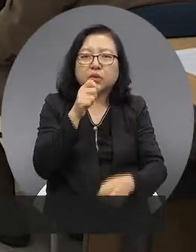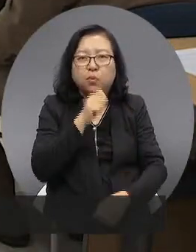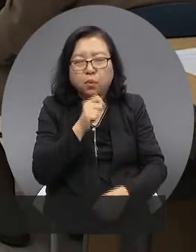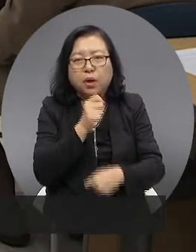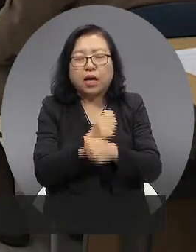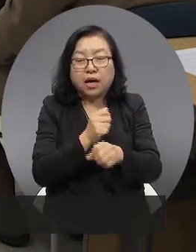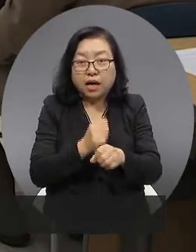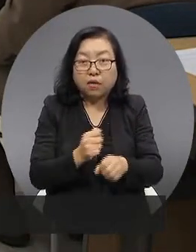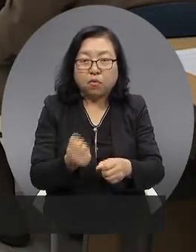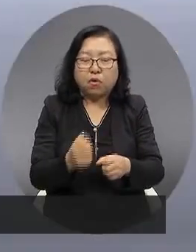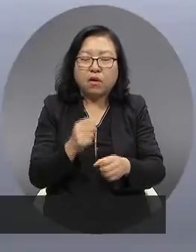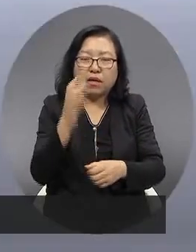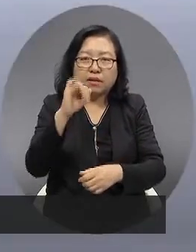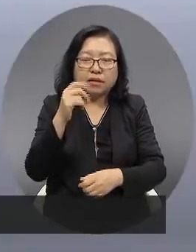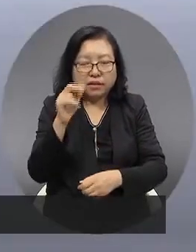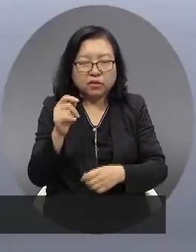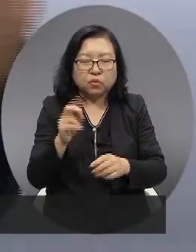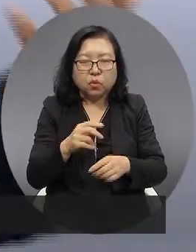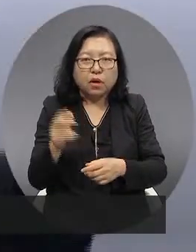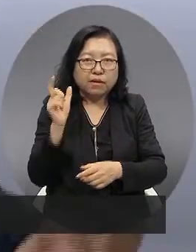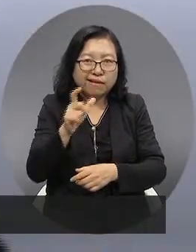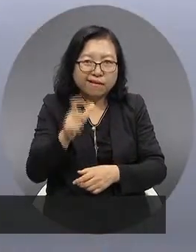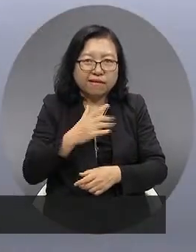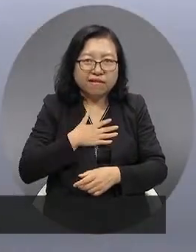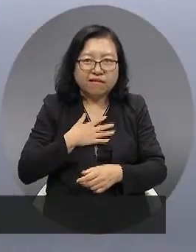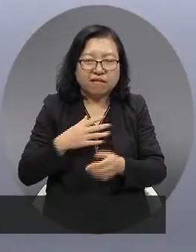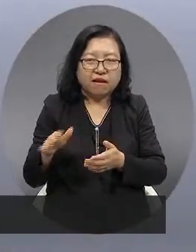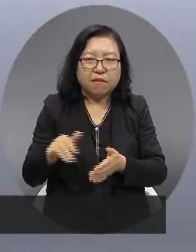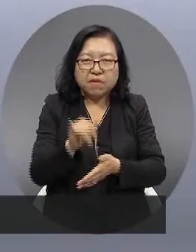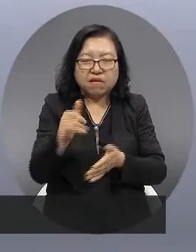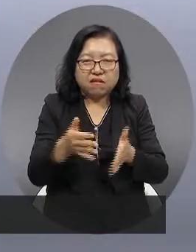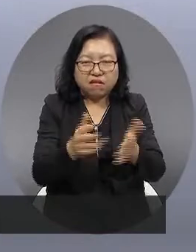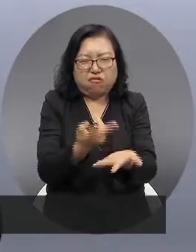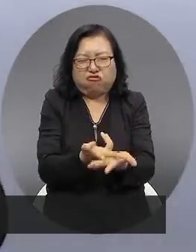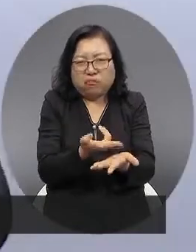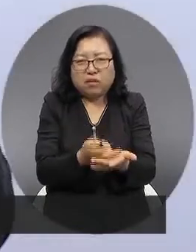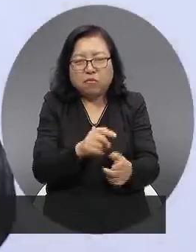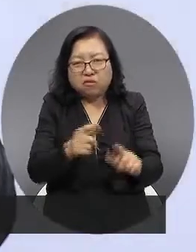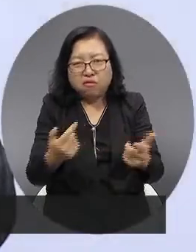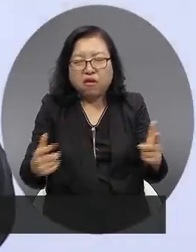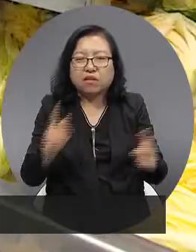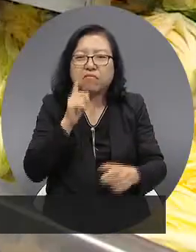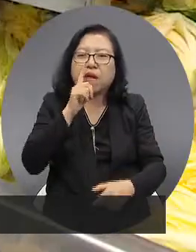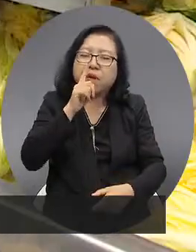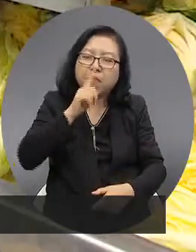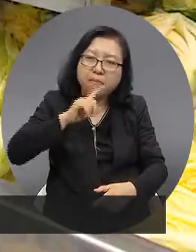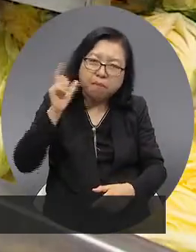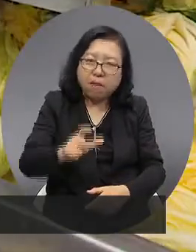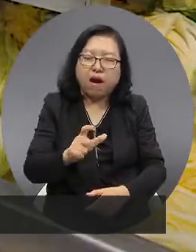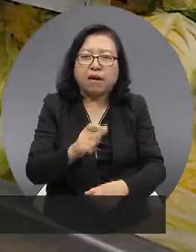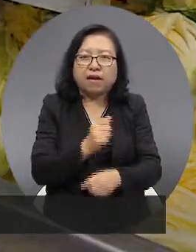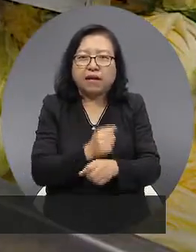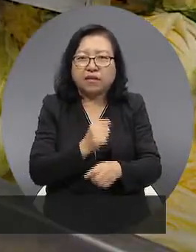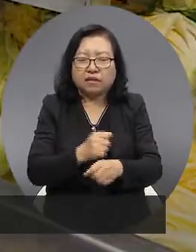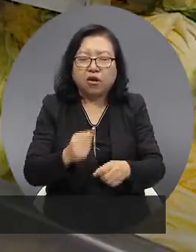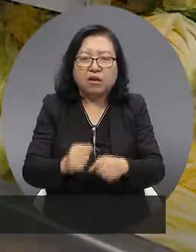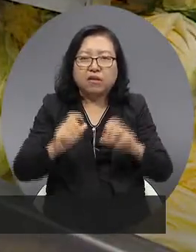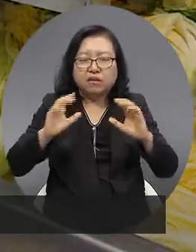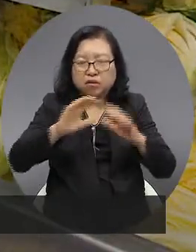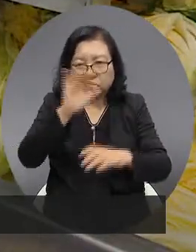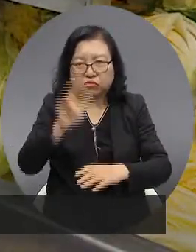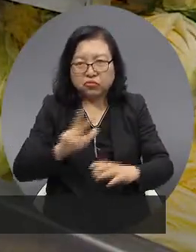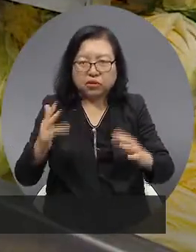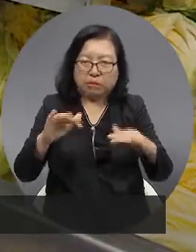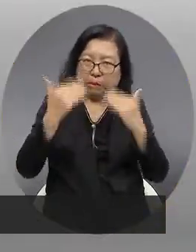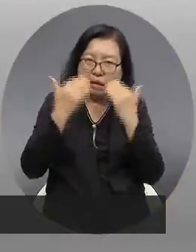들어 눕겠다는 글로 규제 철폐의 필요성을 강조해 전국적인 주목을 받기도 했습니다. 김치 의병 운동이라는